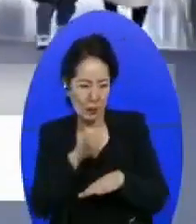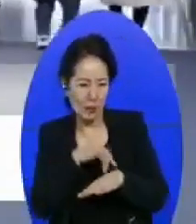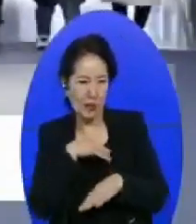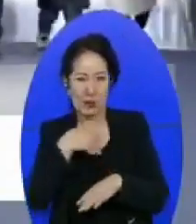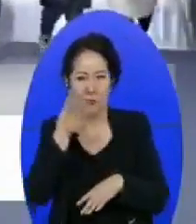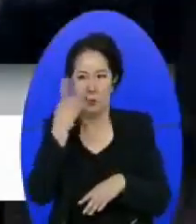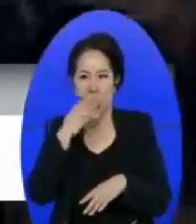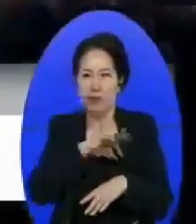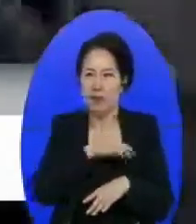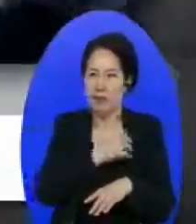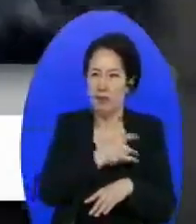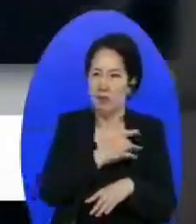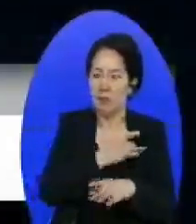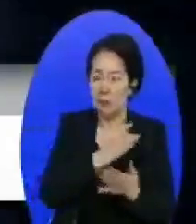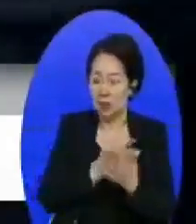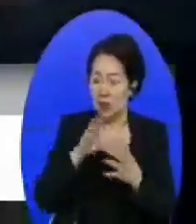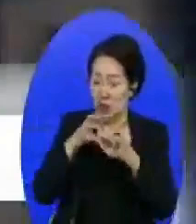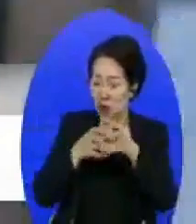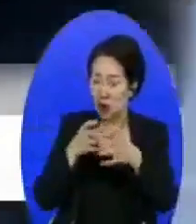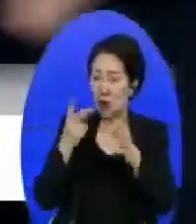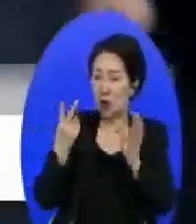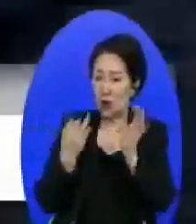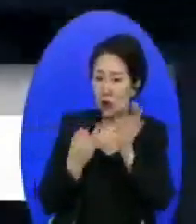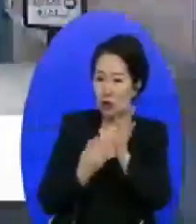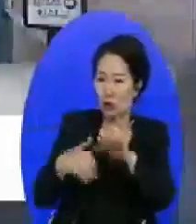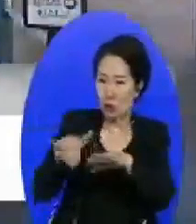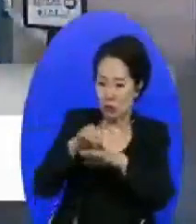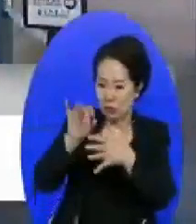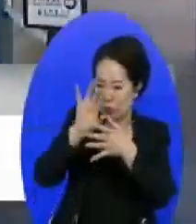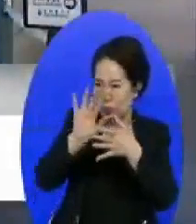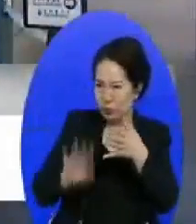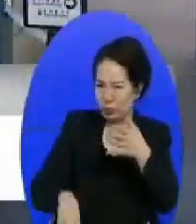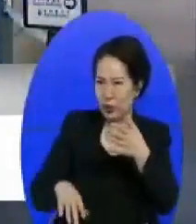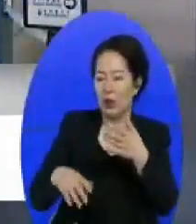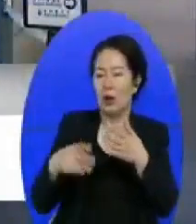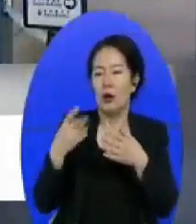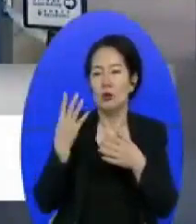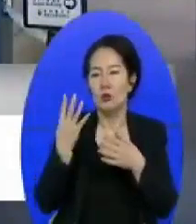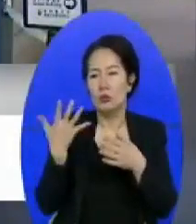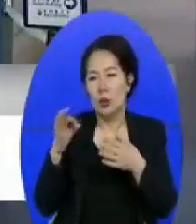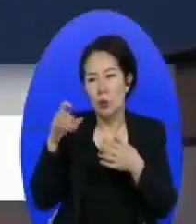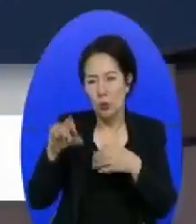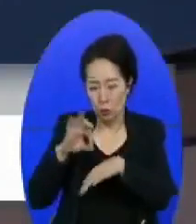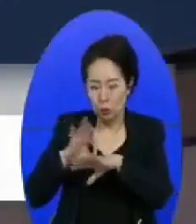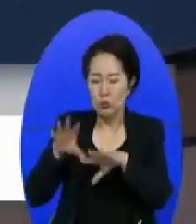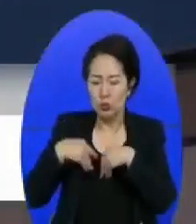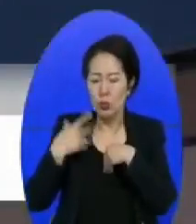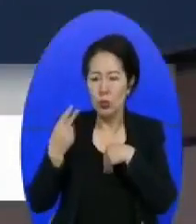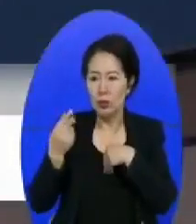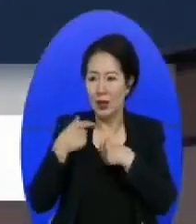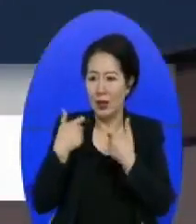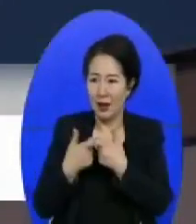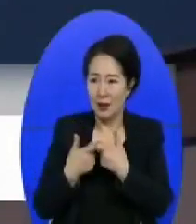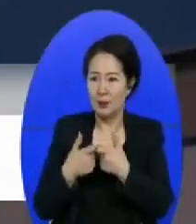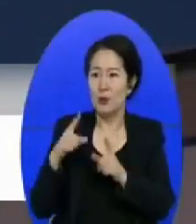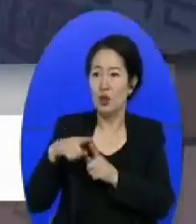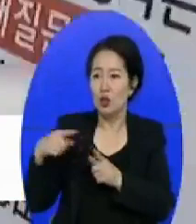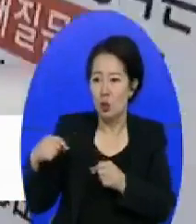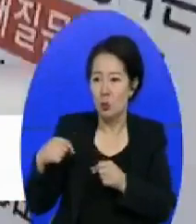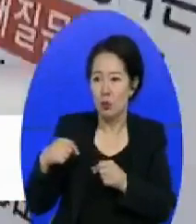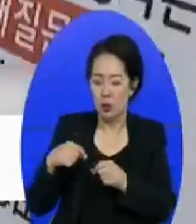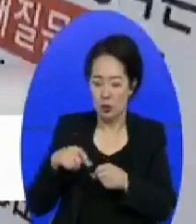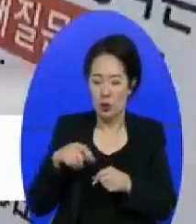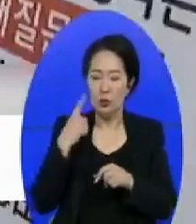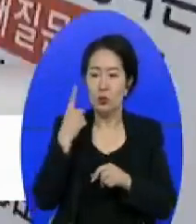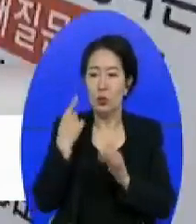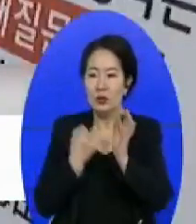За олон улсын түвшинд дэлхийн одоо 27 улс газар нутагт 450 гаруй халдвар авснаа нотлогдсон. Япон улсад гэхэд